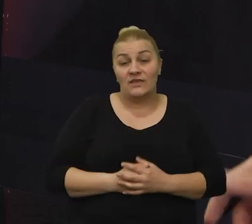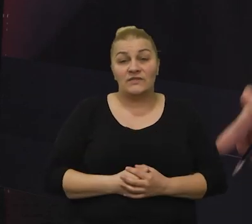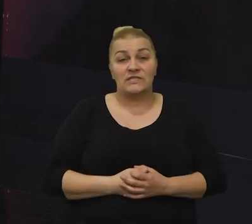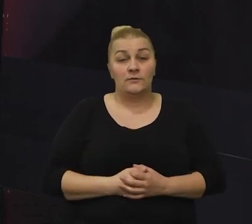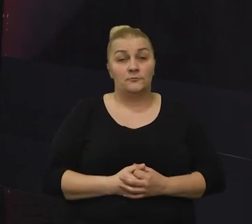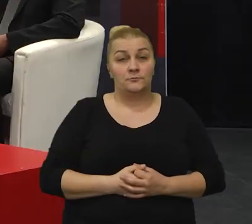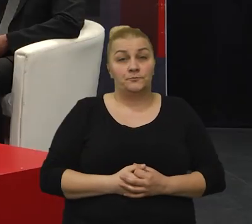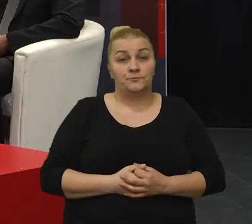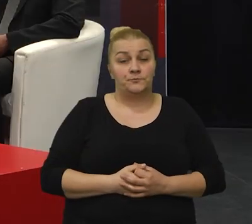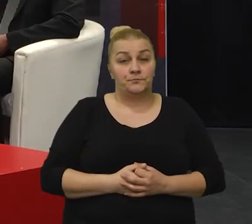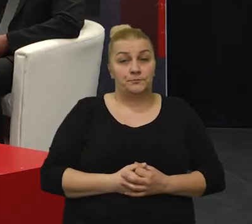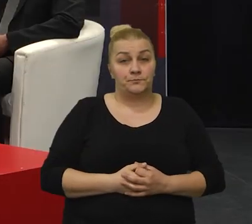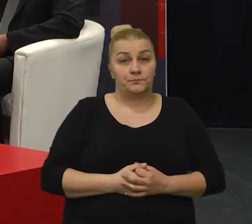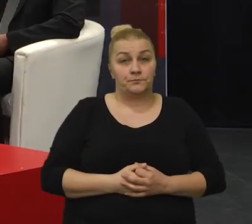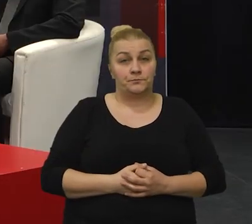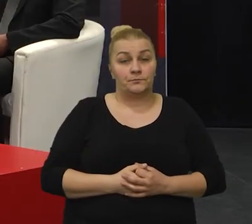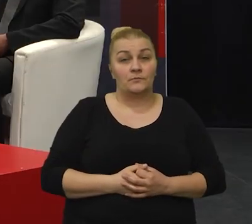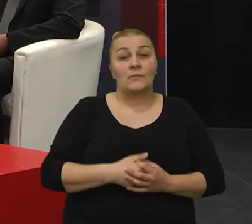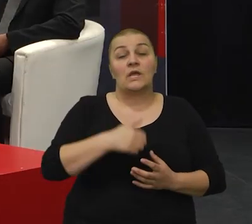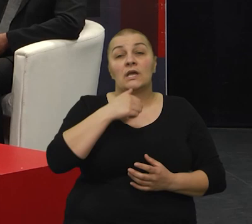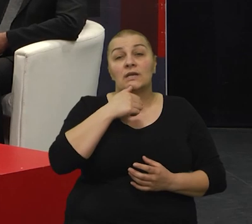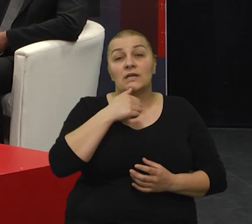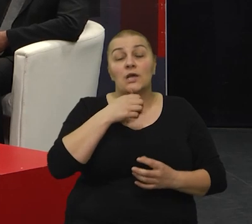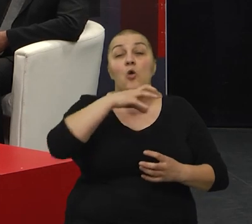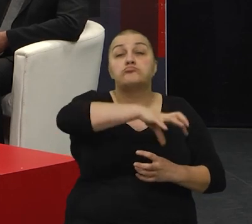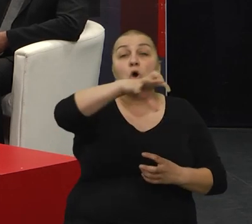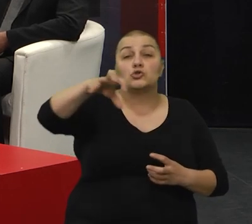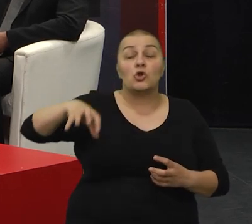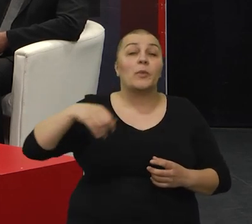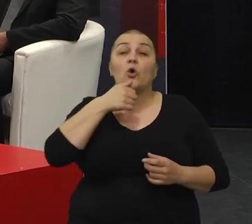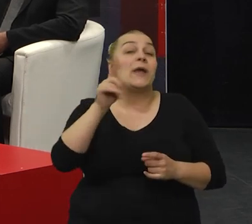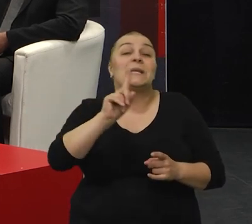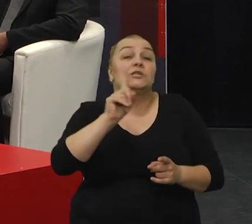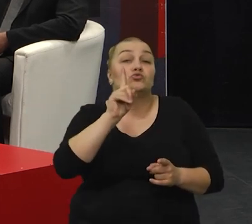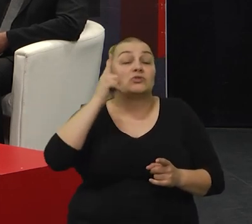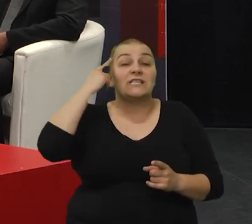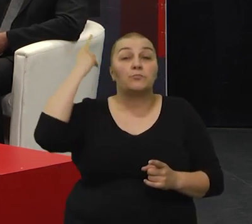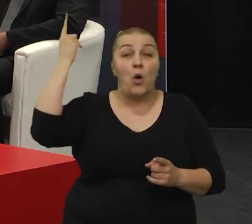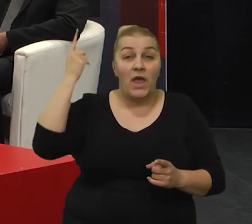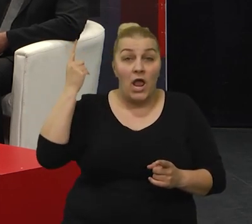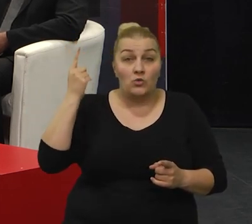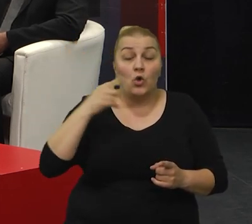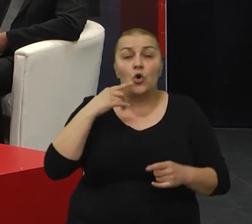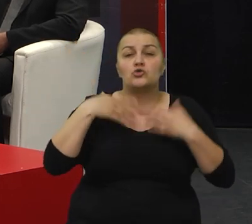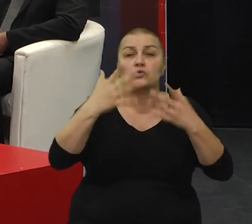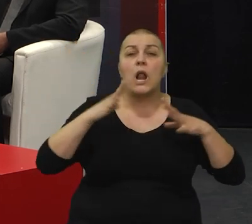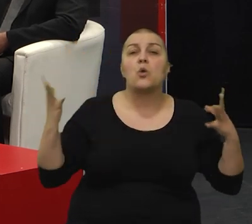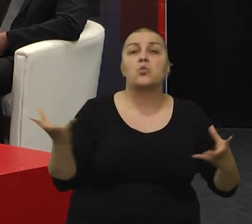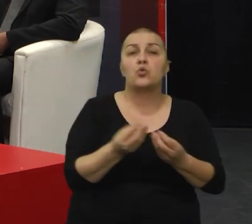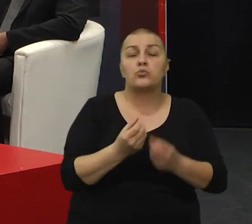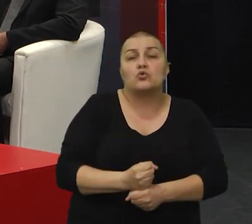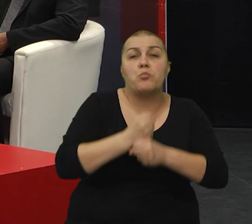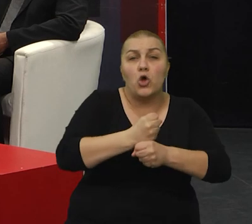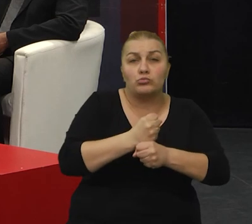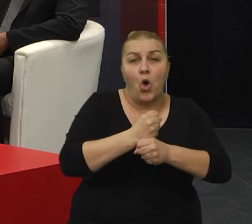operativci i postrojbe koji uopće nisu se spomenuli, koji su dali celokupnu